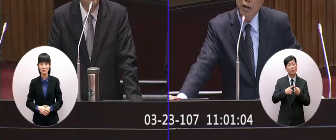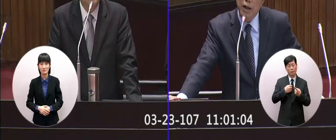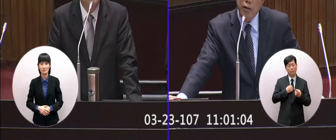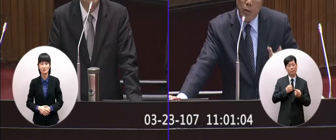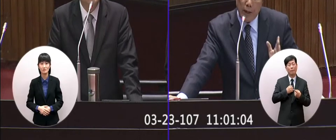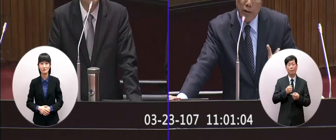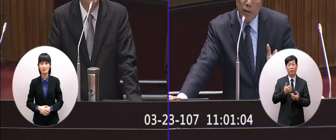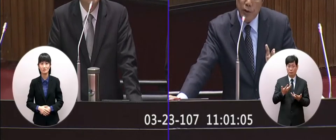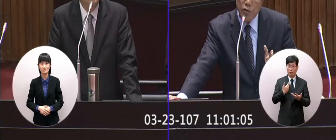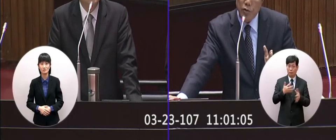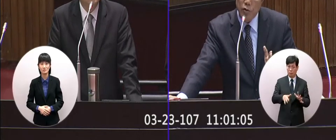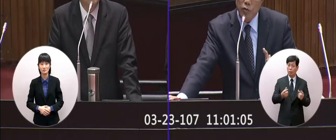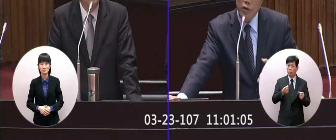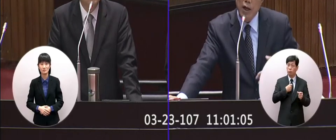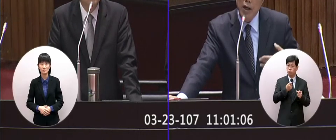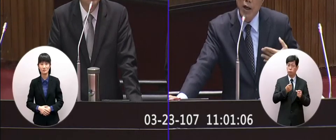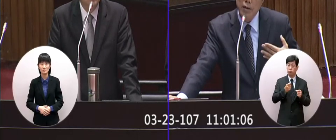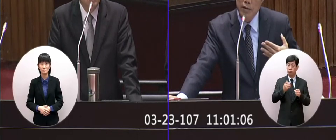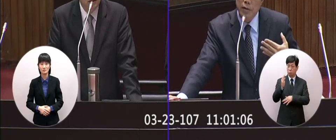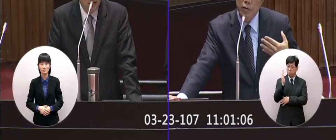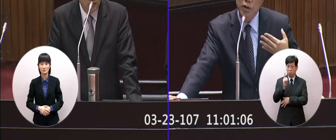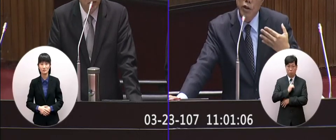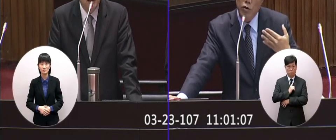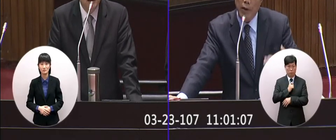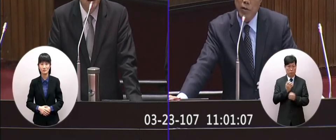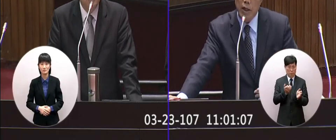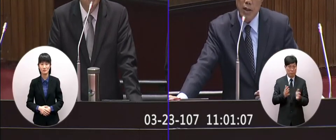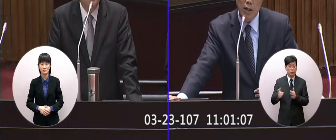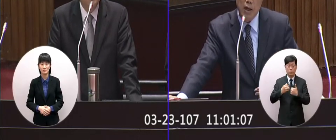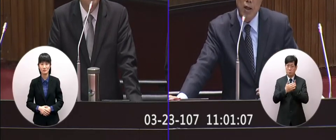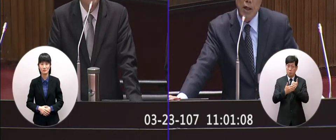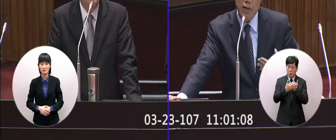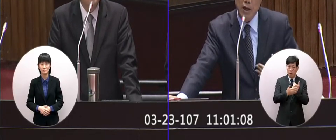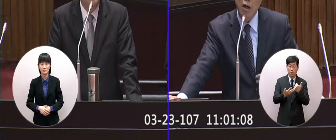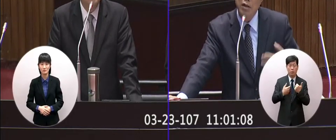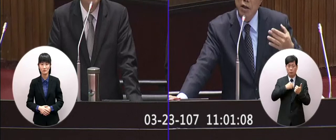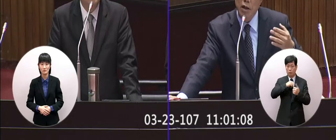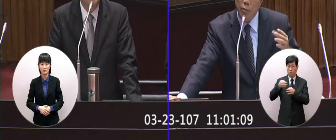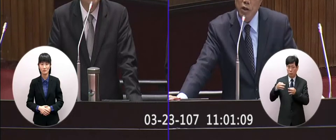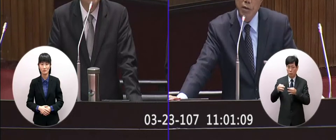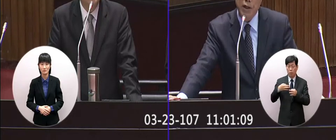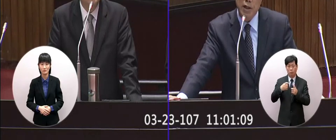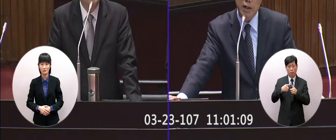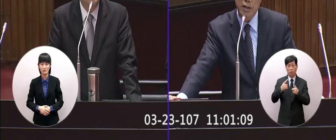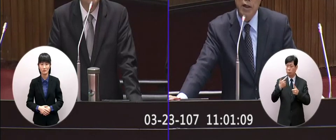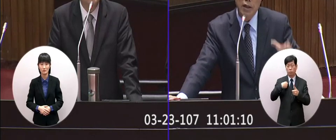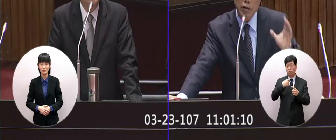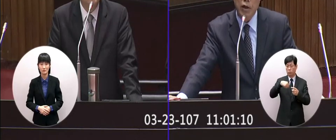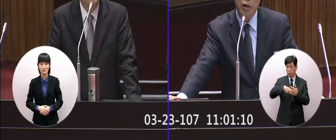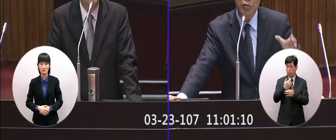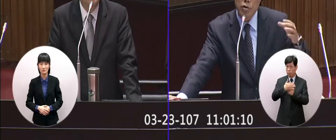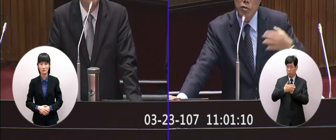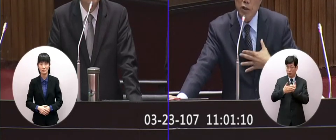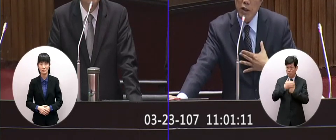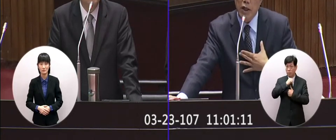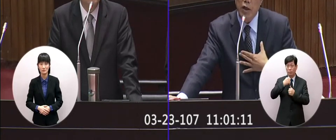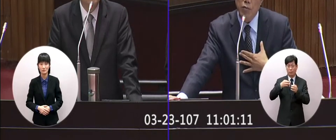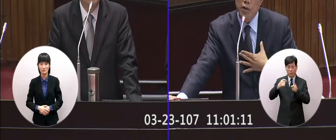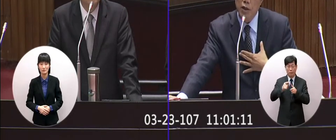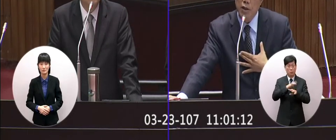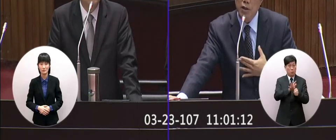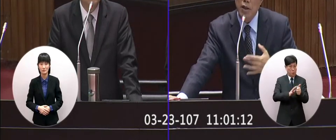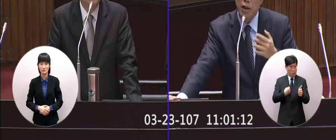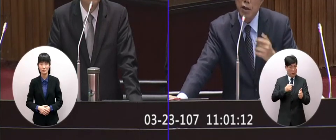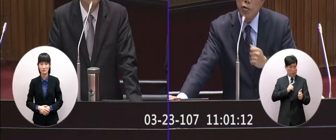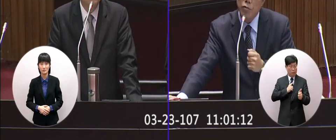我知道，那我们还是必须国家还是因为基于保障台商，而且不仅是保障台商，因为会影响